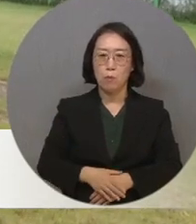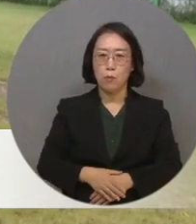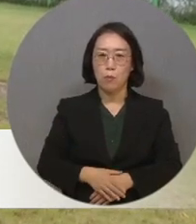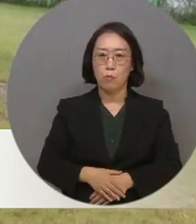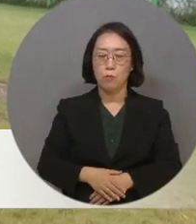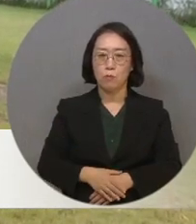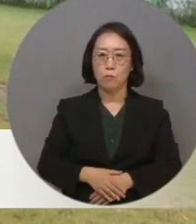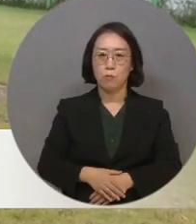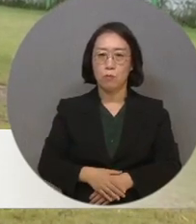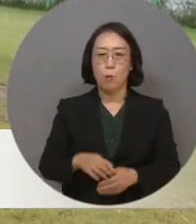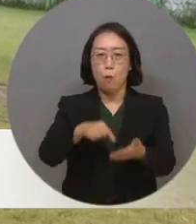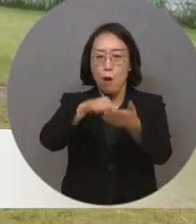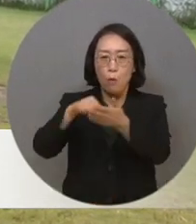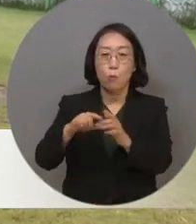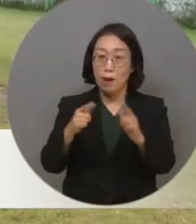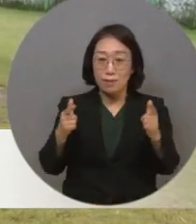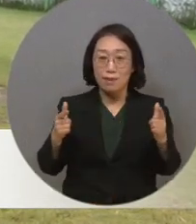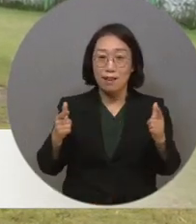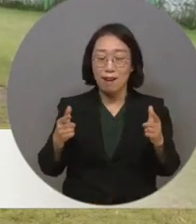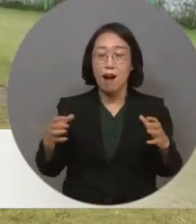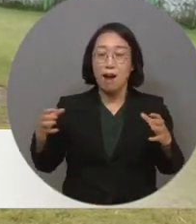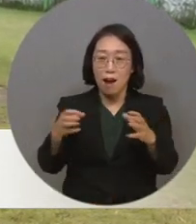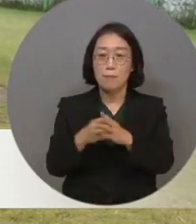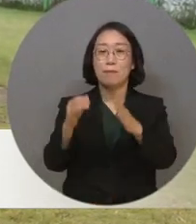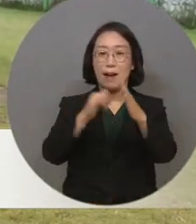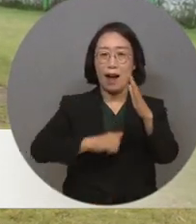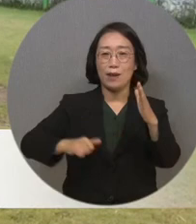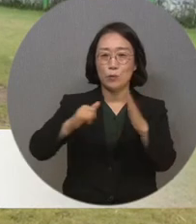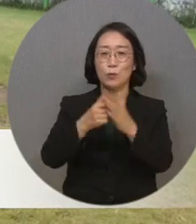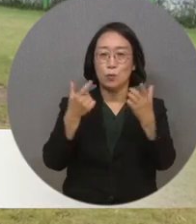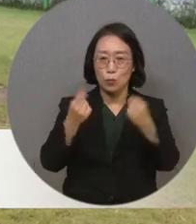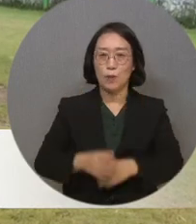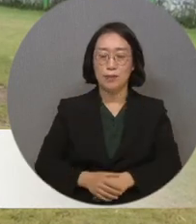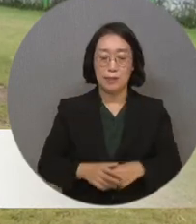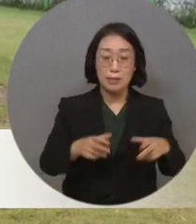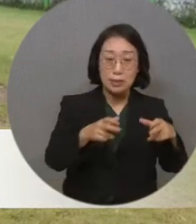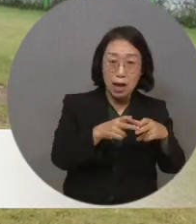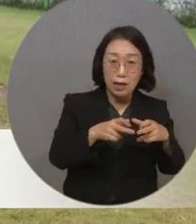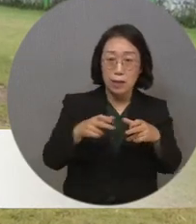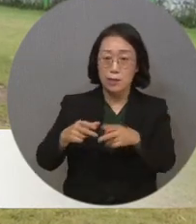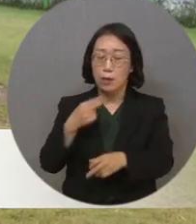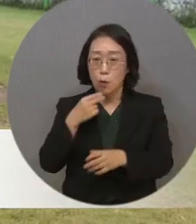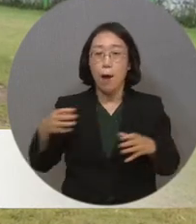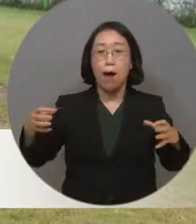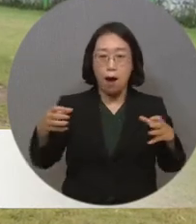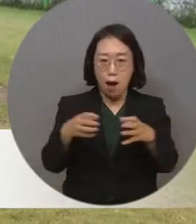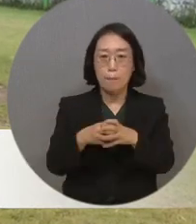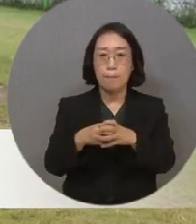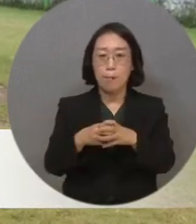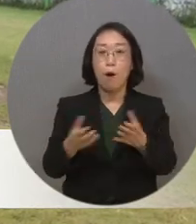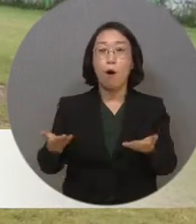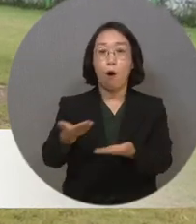아니라 정말 같이 한 가족으로서 이렇게 이 비장애인과 장애인들이 어울려서 이